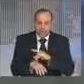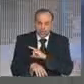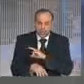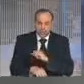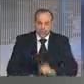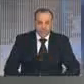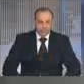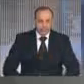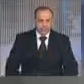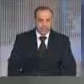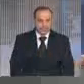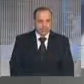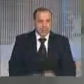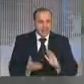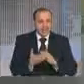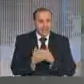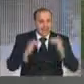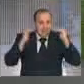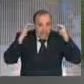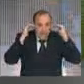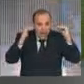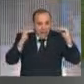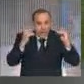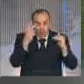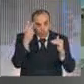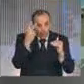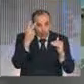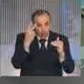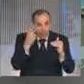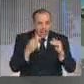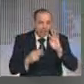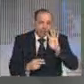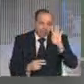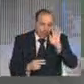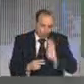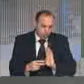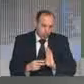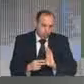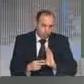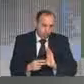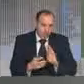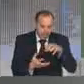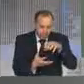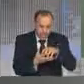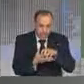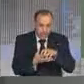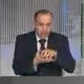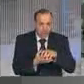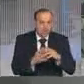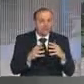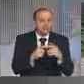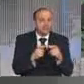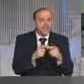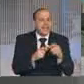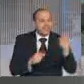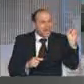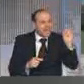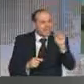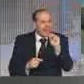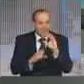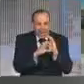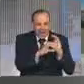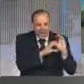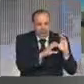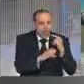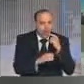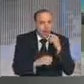سوس تهيئه محطه سوس الشماليه والجنوبيه وبناء مقر اجتماعي لشركه النقل بالساحل وبناء